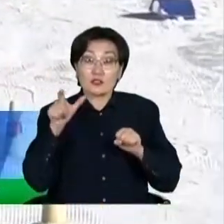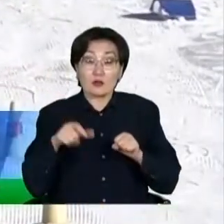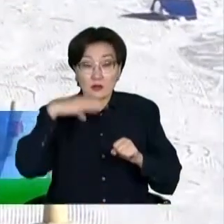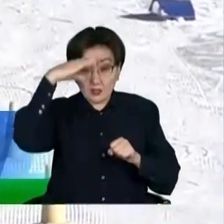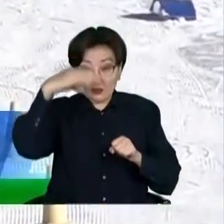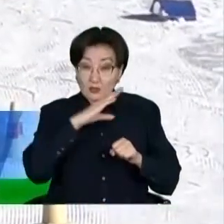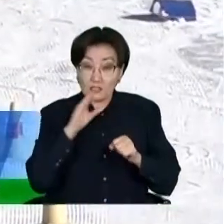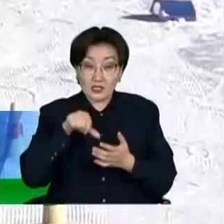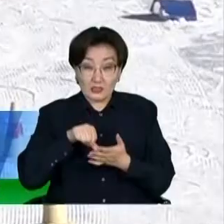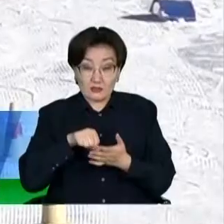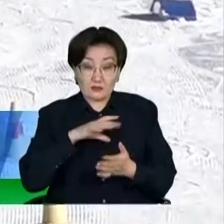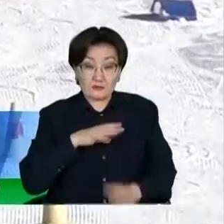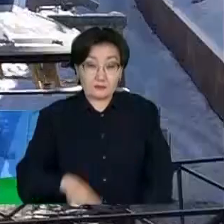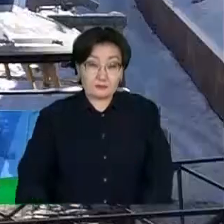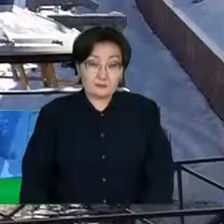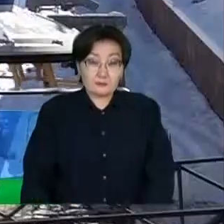да қатысты.